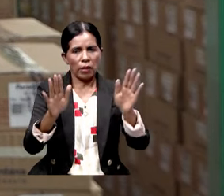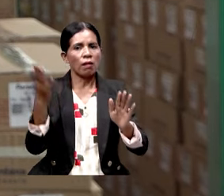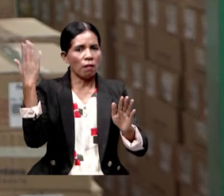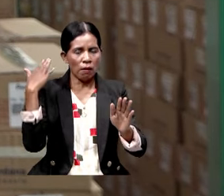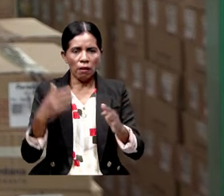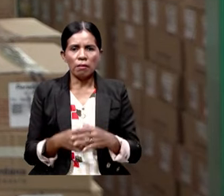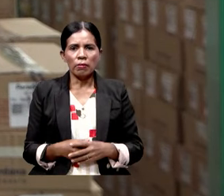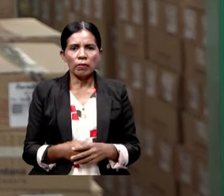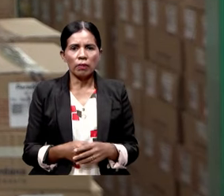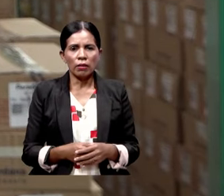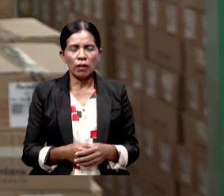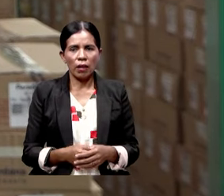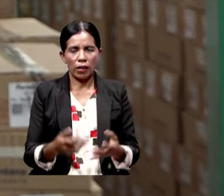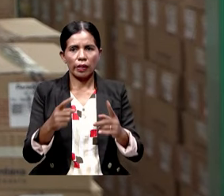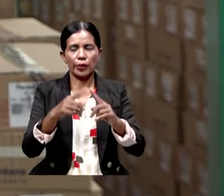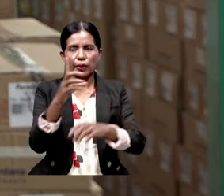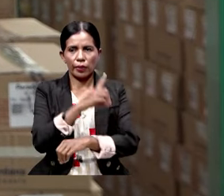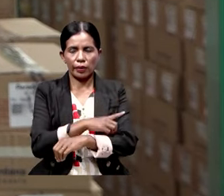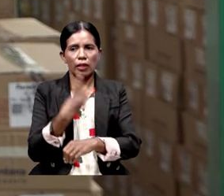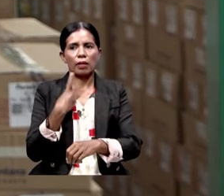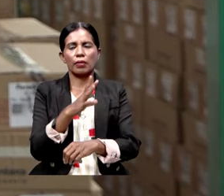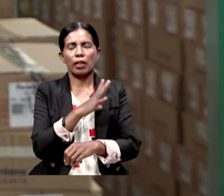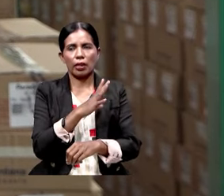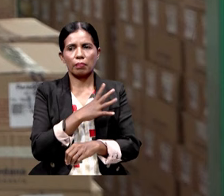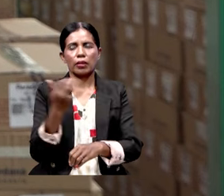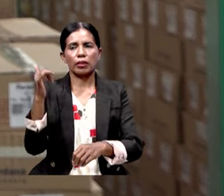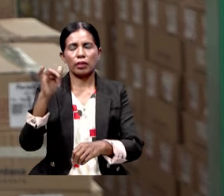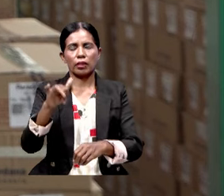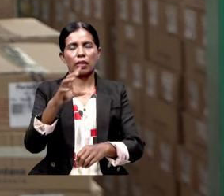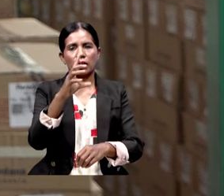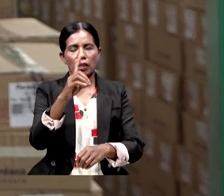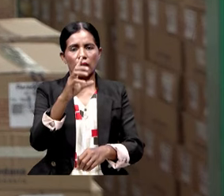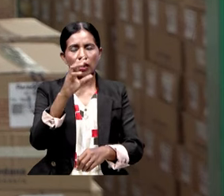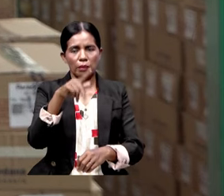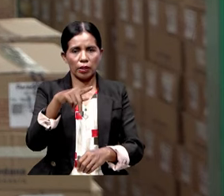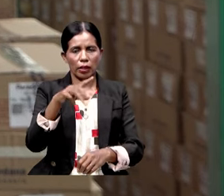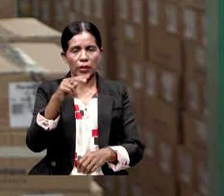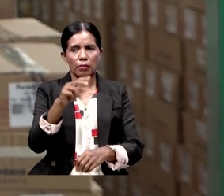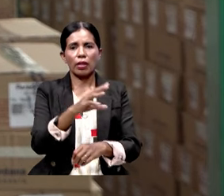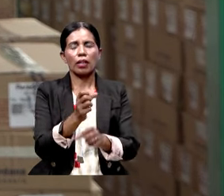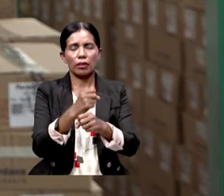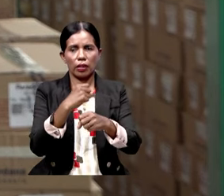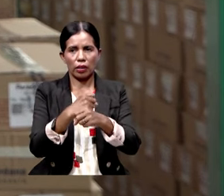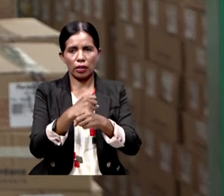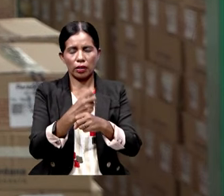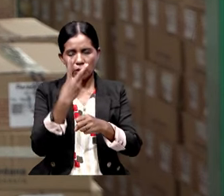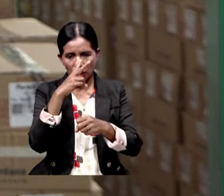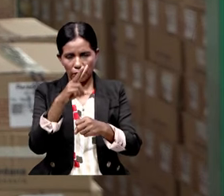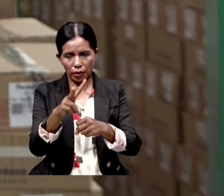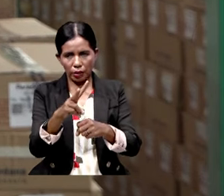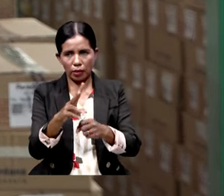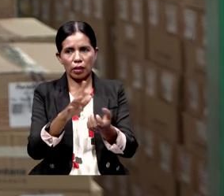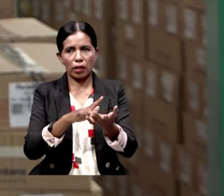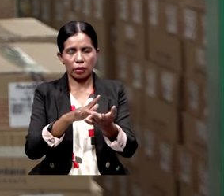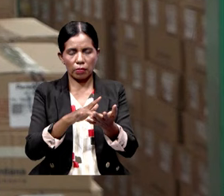dumingo no fine hotu anta ohine ne ami heim prasira usi be DMVM atu mai halo be seta kosi quality control atu hare ai